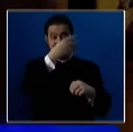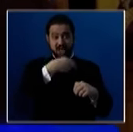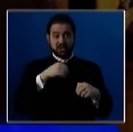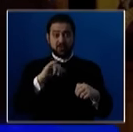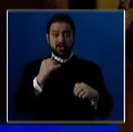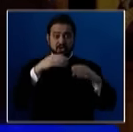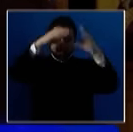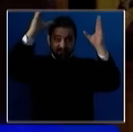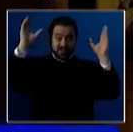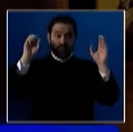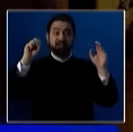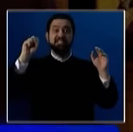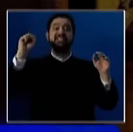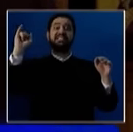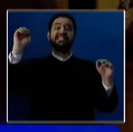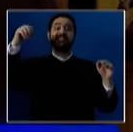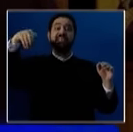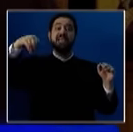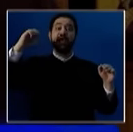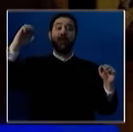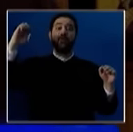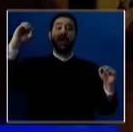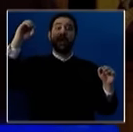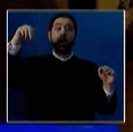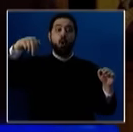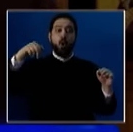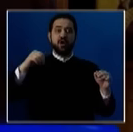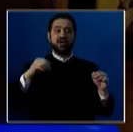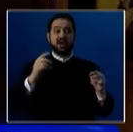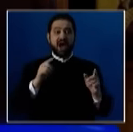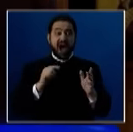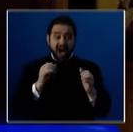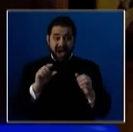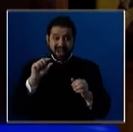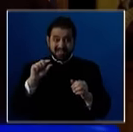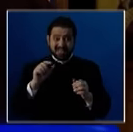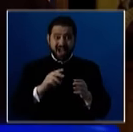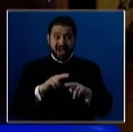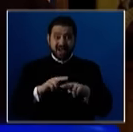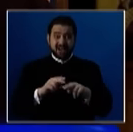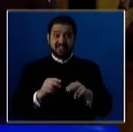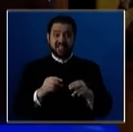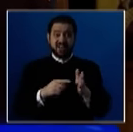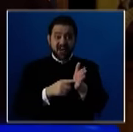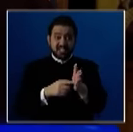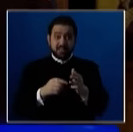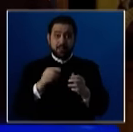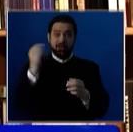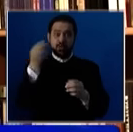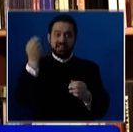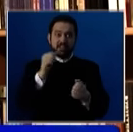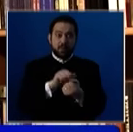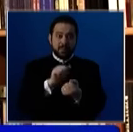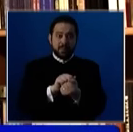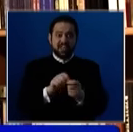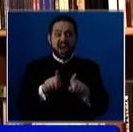nou teolog, care zice atâta cât îl vezi pe Dumnezeu pe pământ, atâta e să-l vezi și dincolo, cu